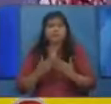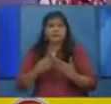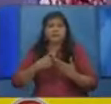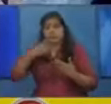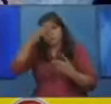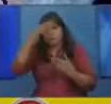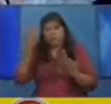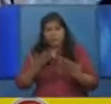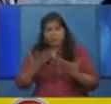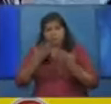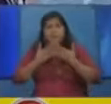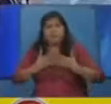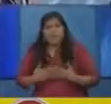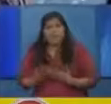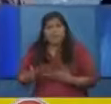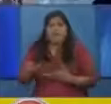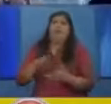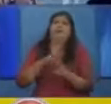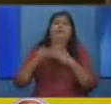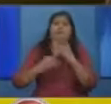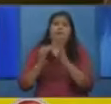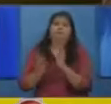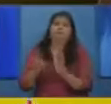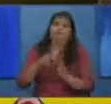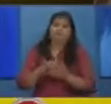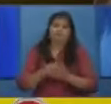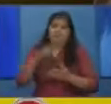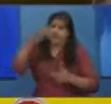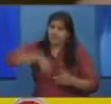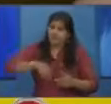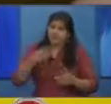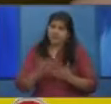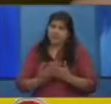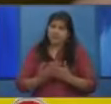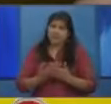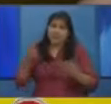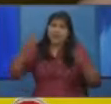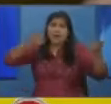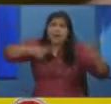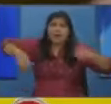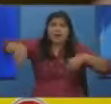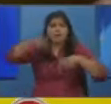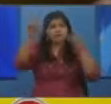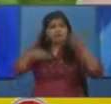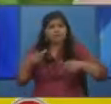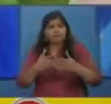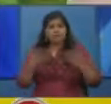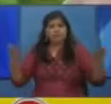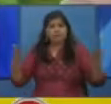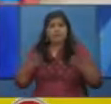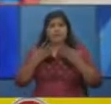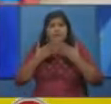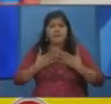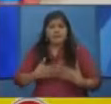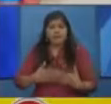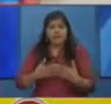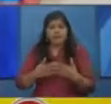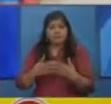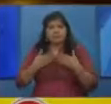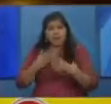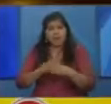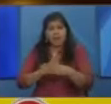पर धैर्य की जीत का पर्व भी है। आज आप सभी बहुत संयम के साथ जी रहे